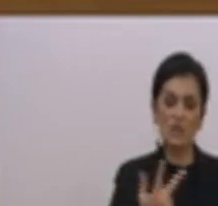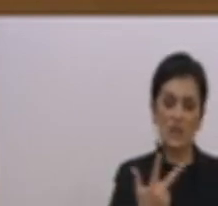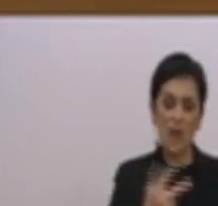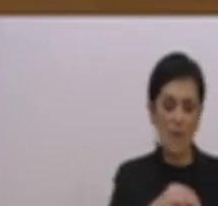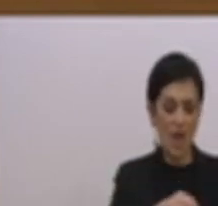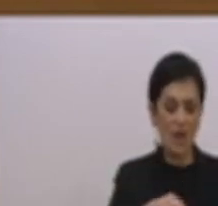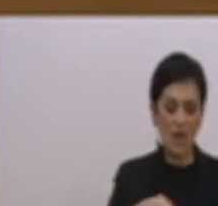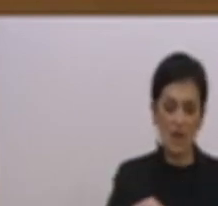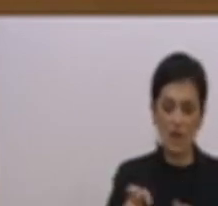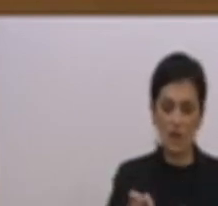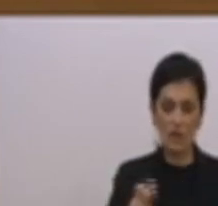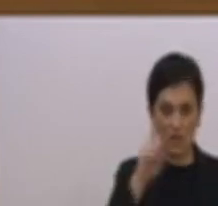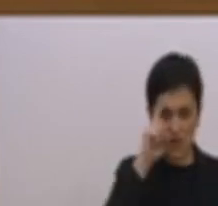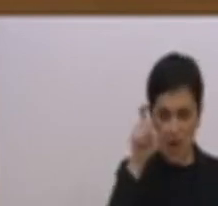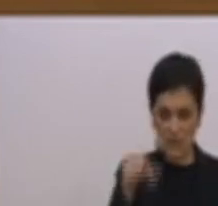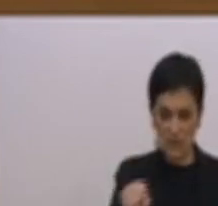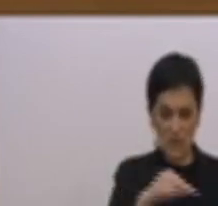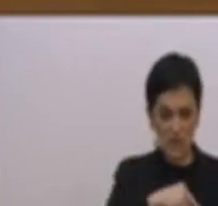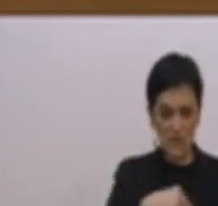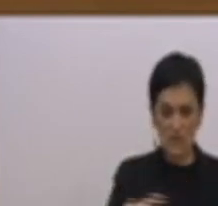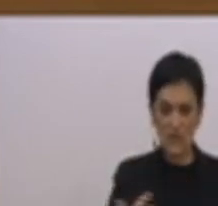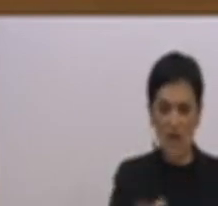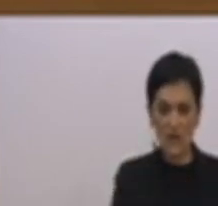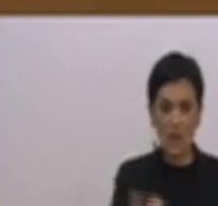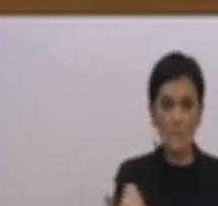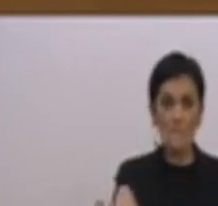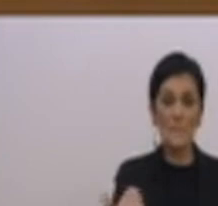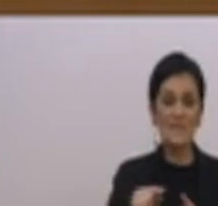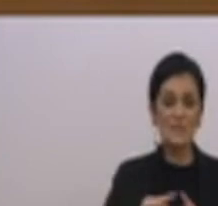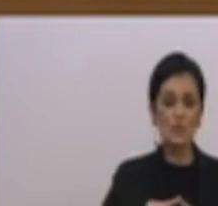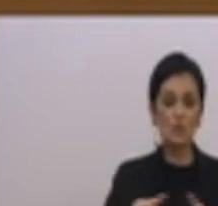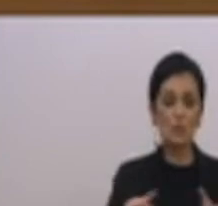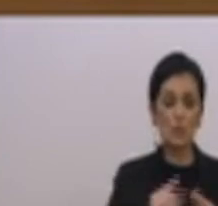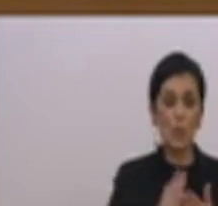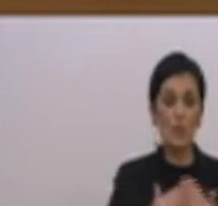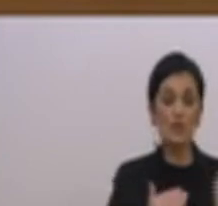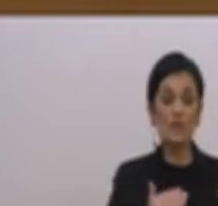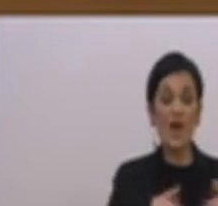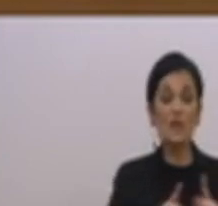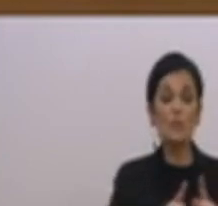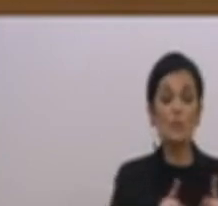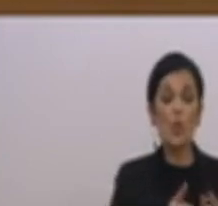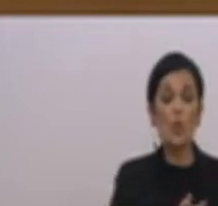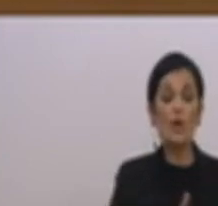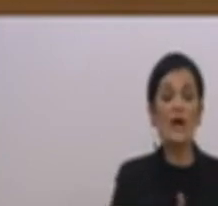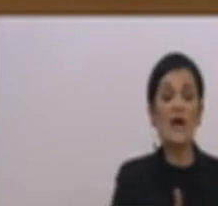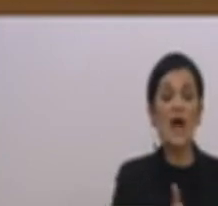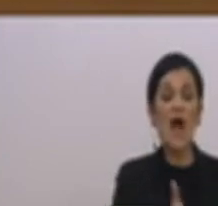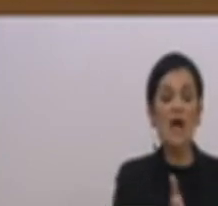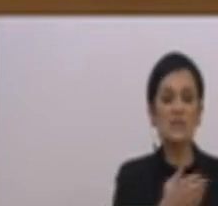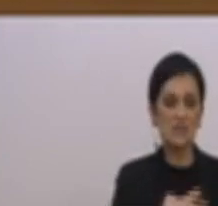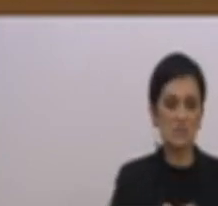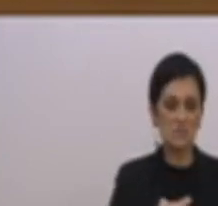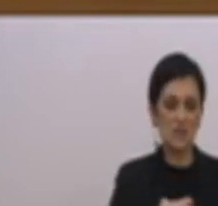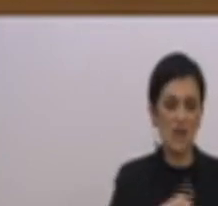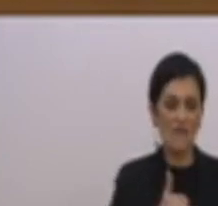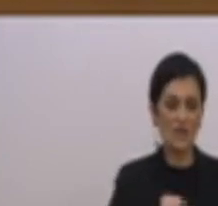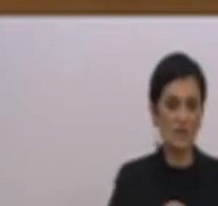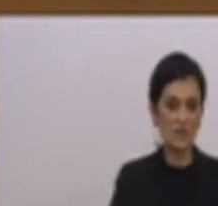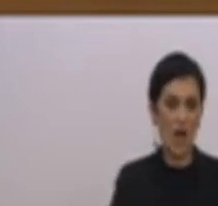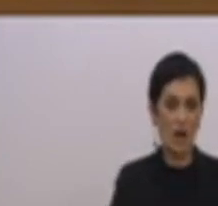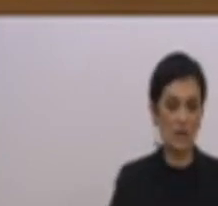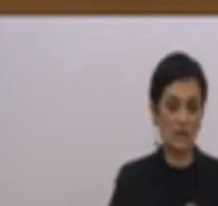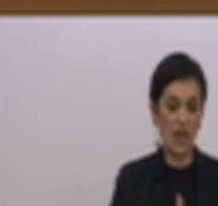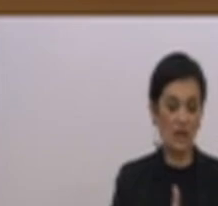და ამკაცთან თანამშრომლობთ. Და მისი პროპაგანდა არის თქვენი პროპაგანდისტური ხაზის მთავარი საყრდენი.